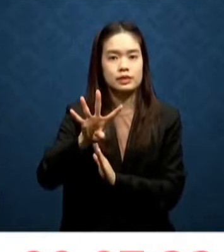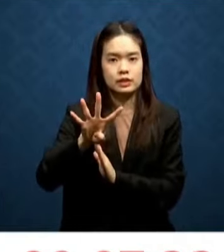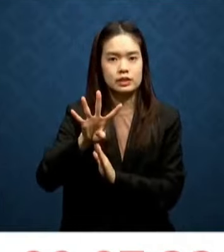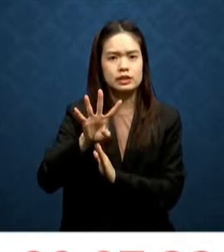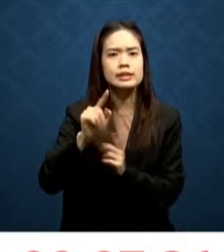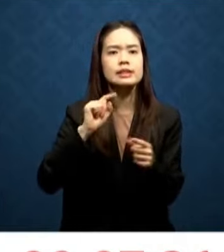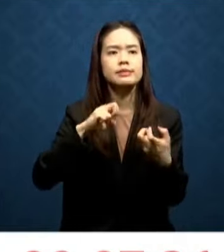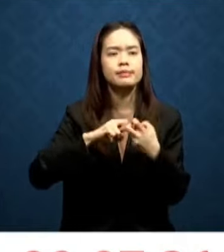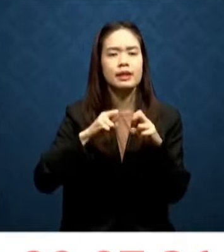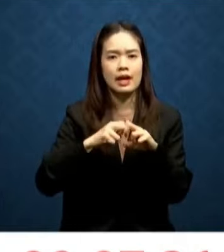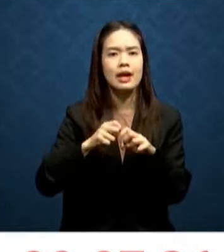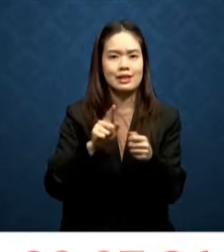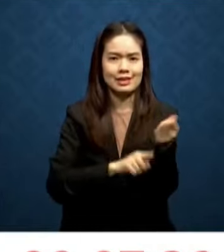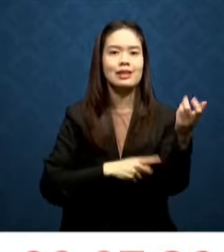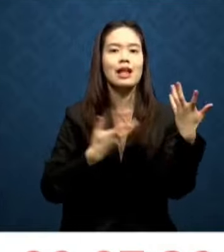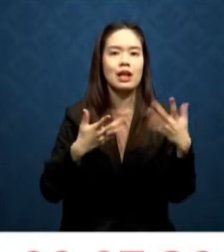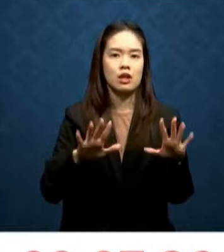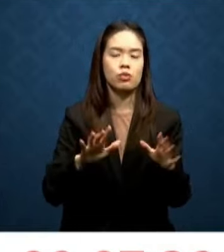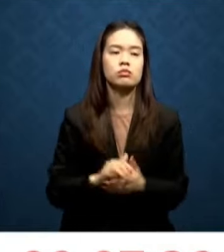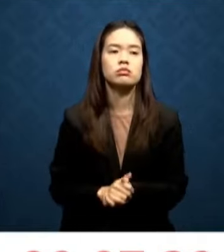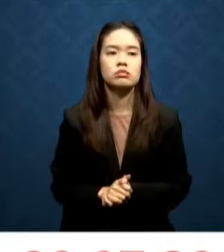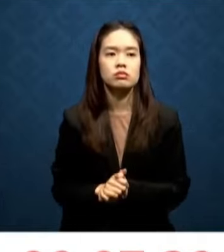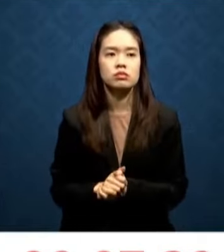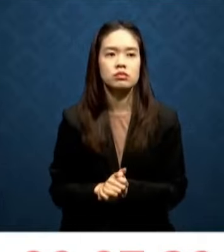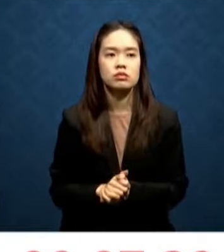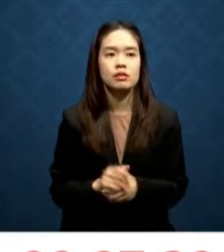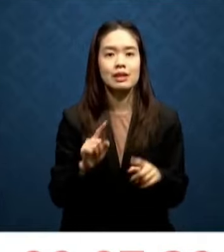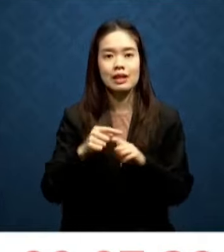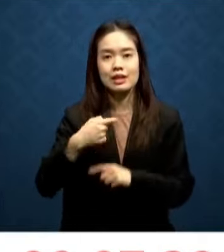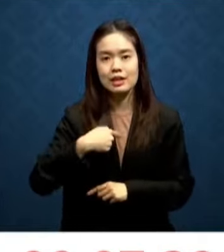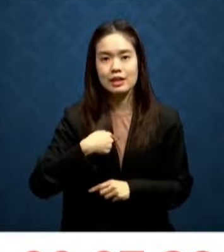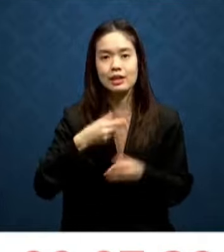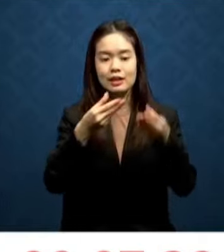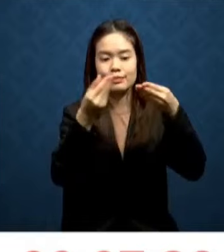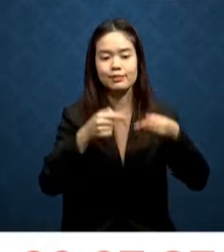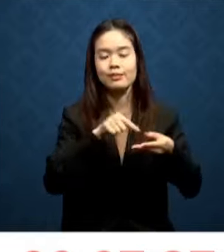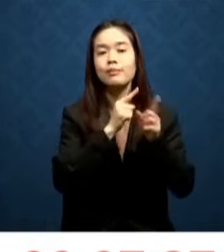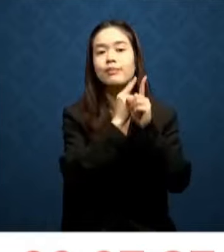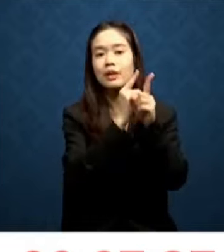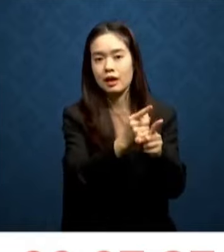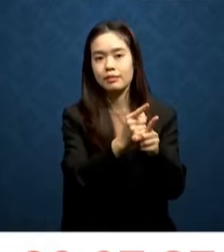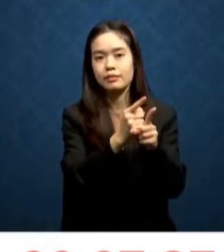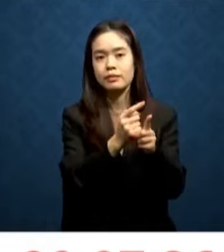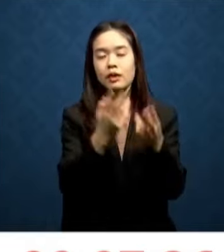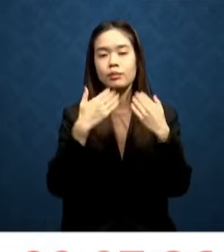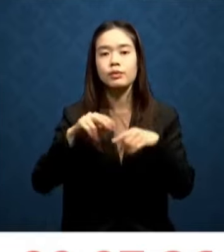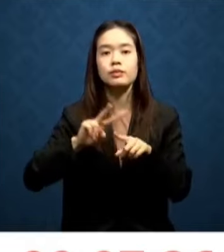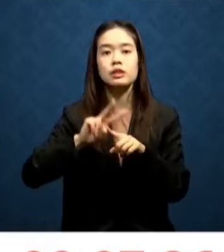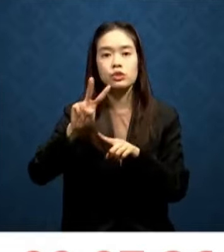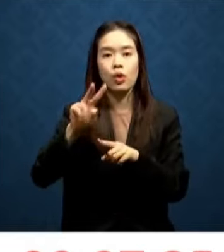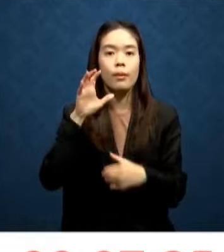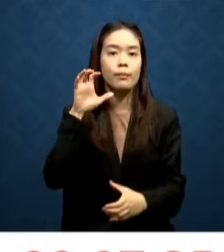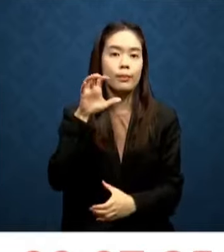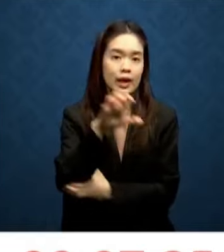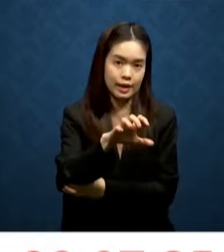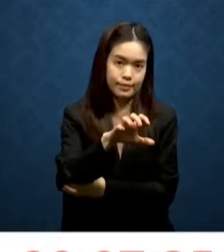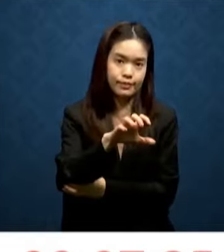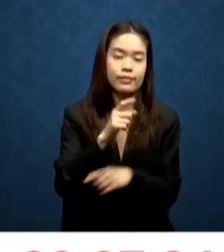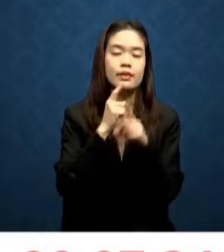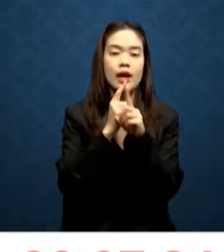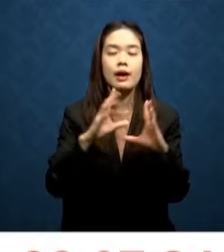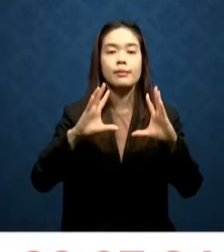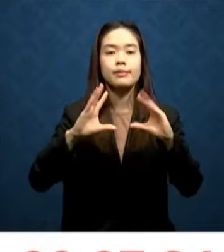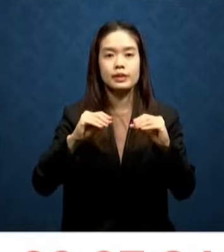านมันไม่ได้เกิดภายใน24ชั่วโมงนะครับเพราะนั้นผมอ้างพจนานุกรมประเด็นแรกประเด็นสองครับข้อบังคับของการประ